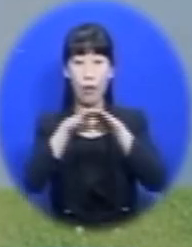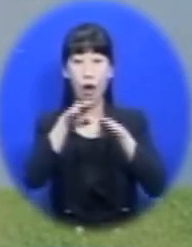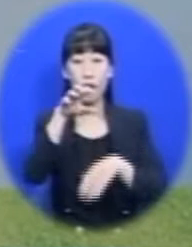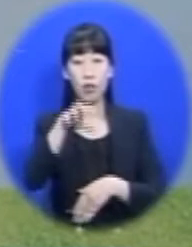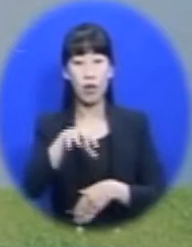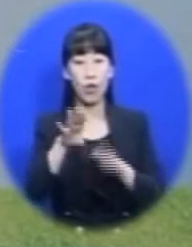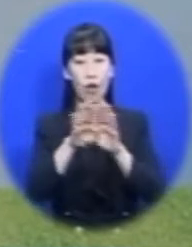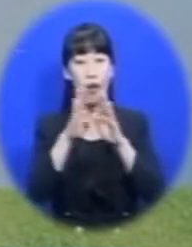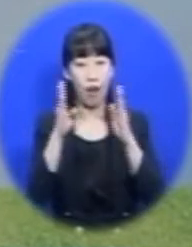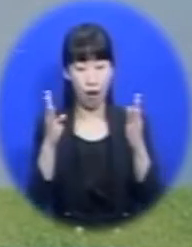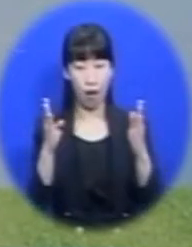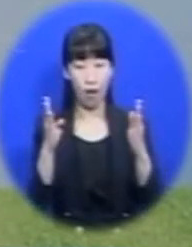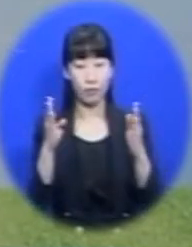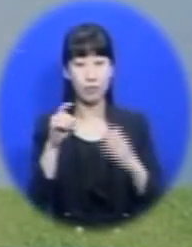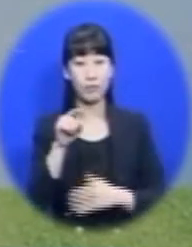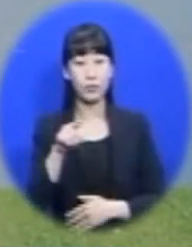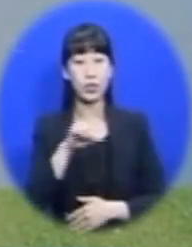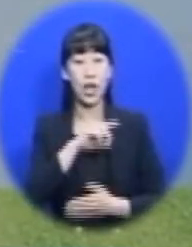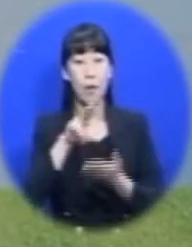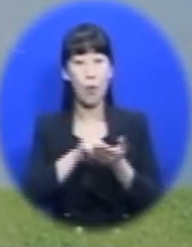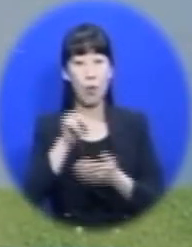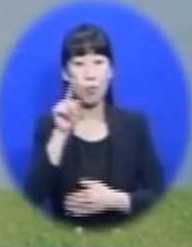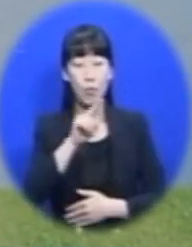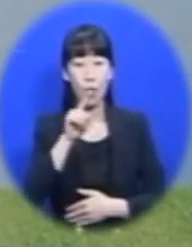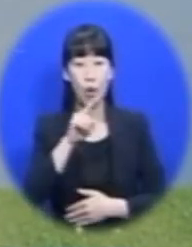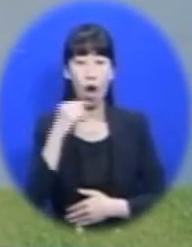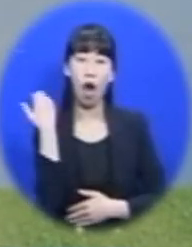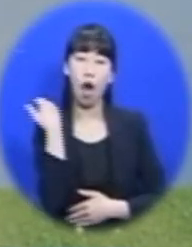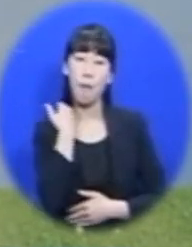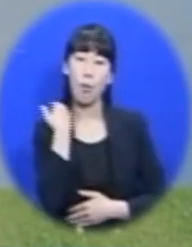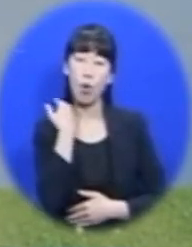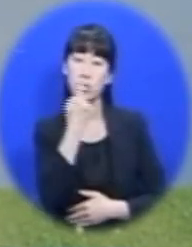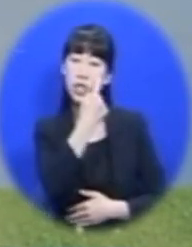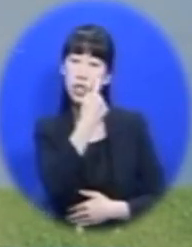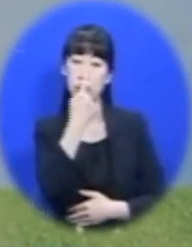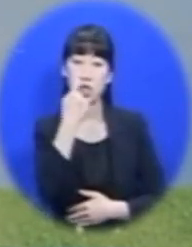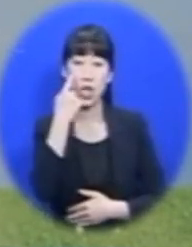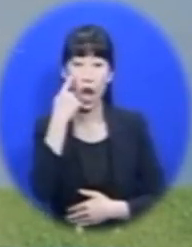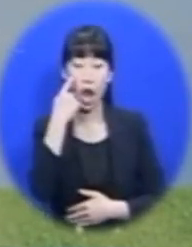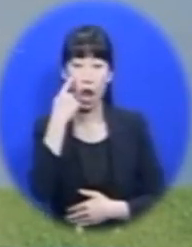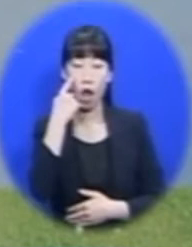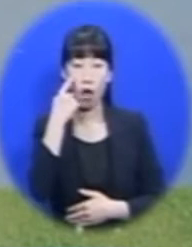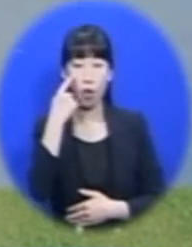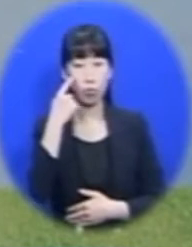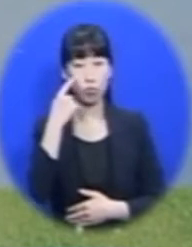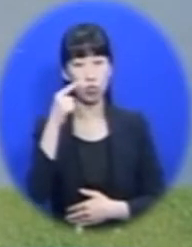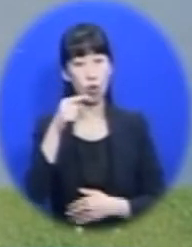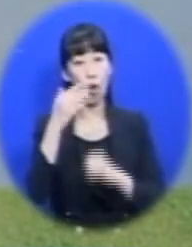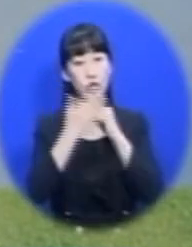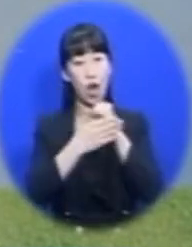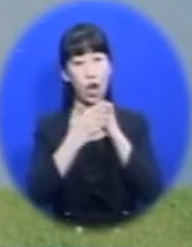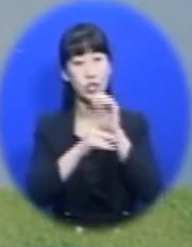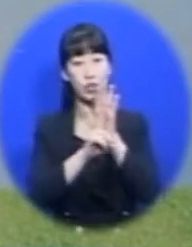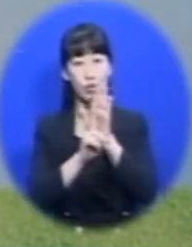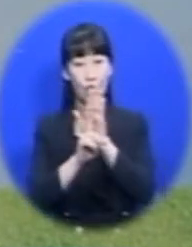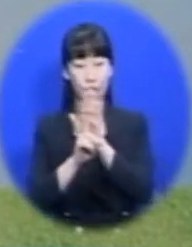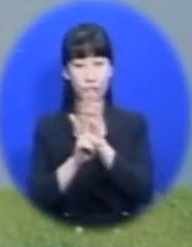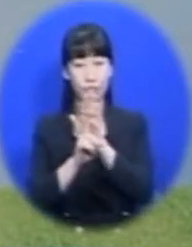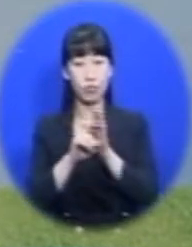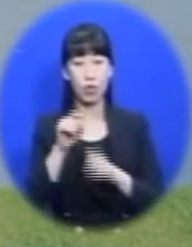Sight Unseen이라고 보여지지 않는 시각 이런 이름의 사진전입니다. 그